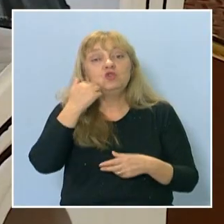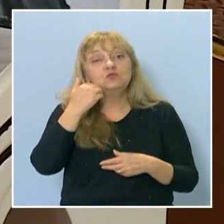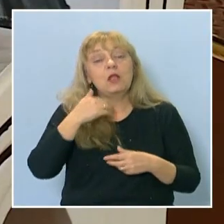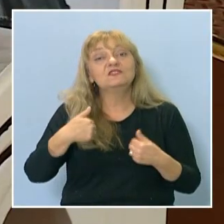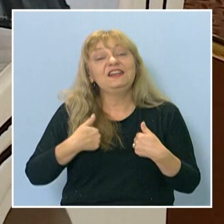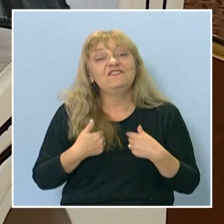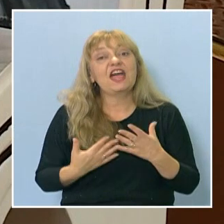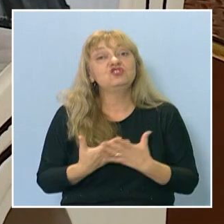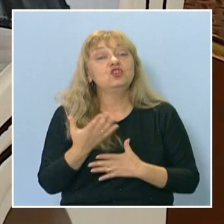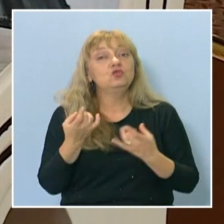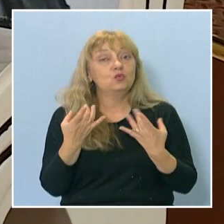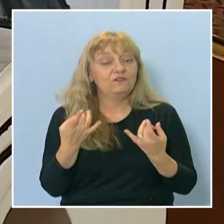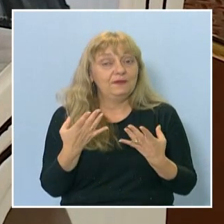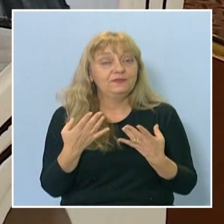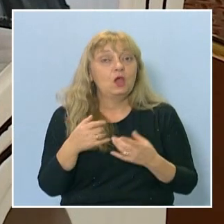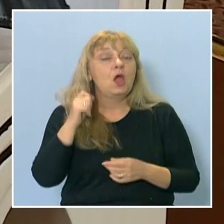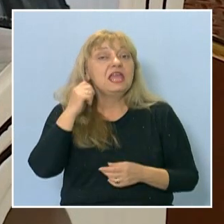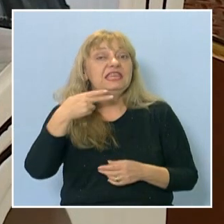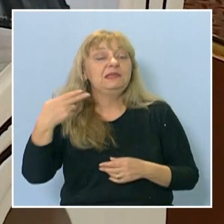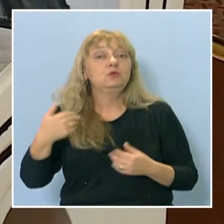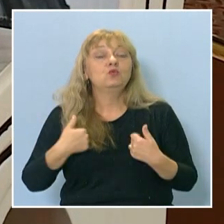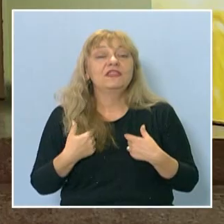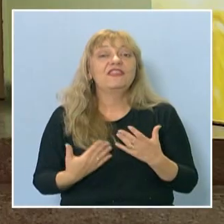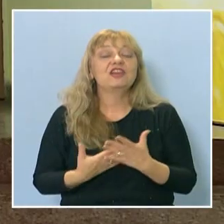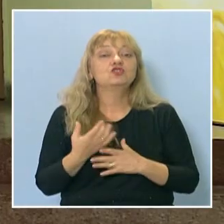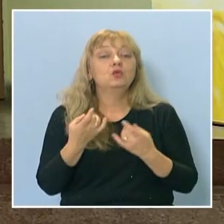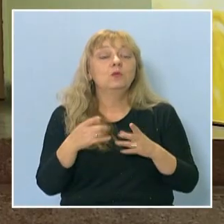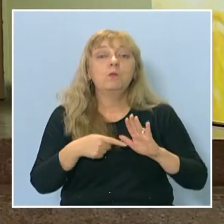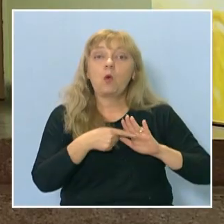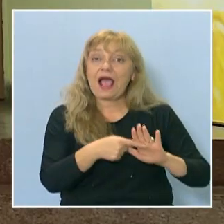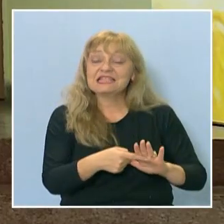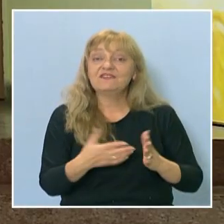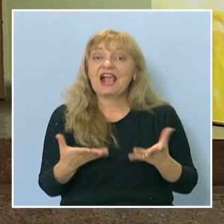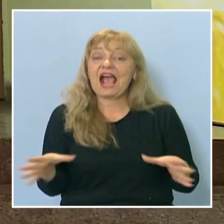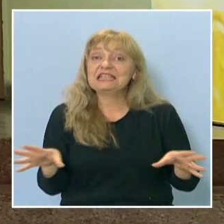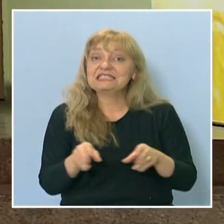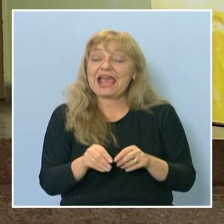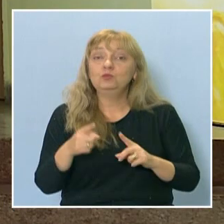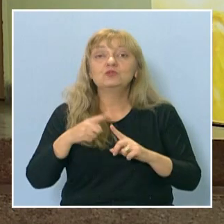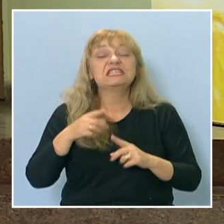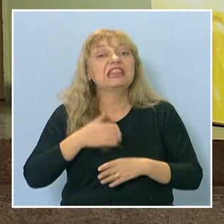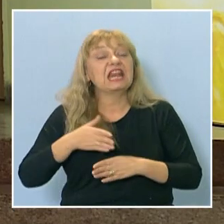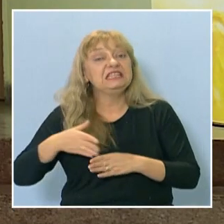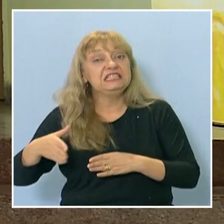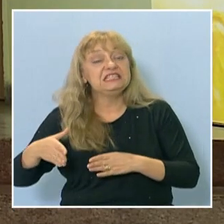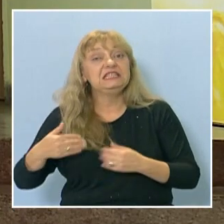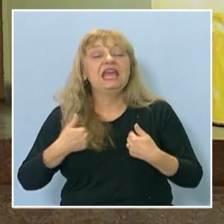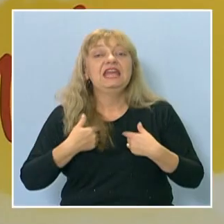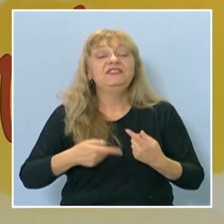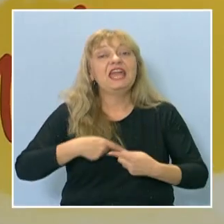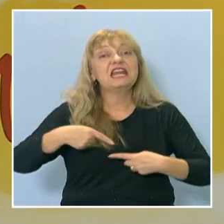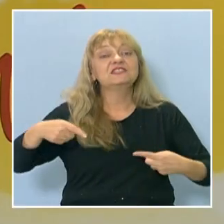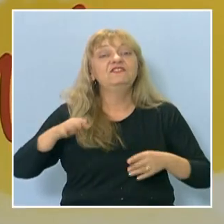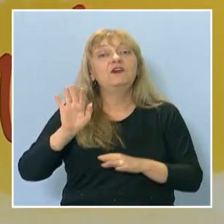но и името на нашата иновация показва как едновременно с традициите ние развиваме тяхното